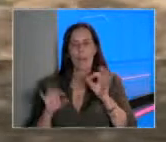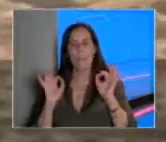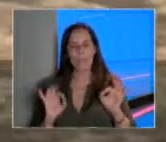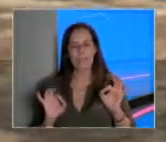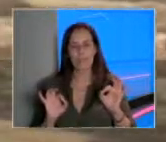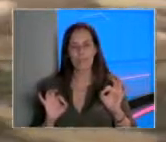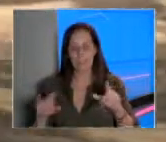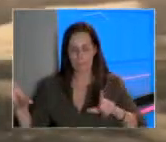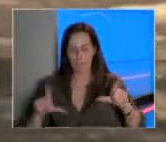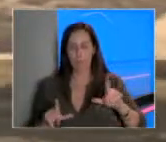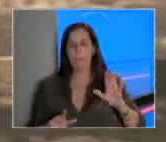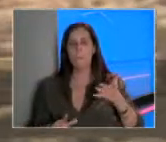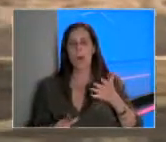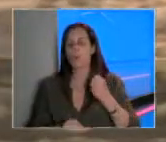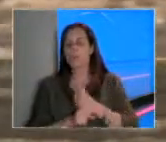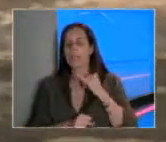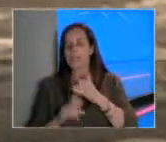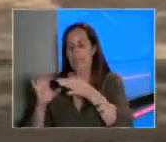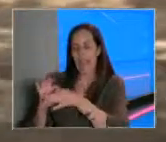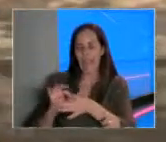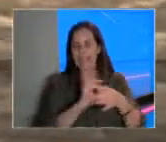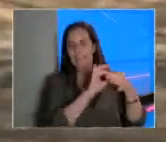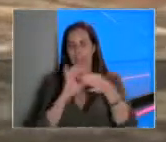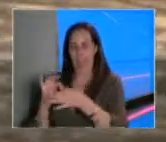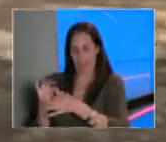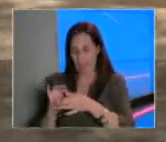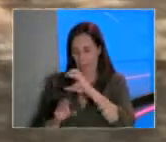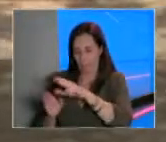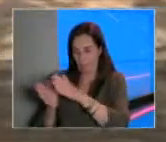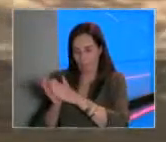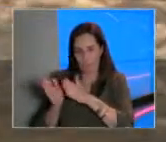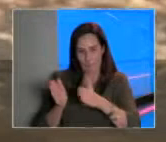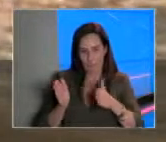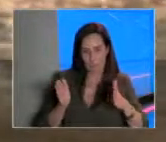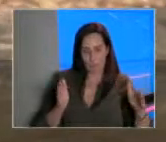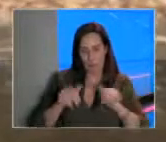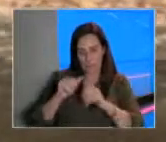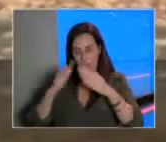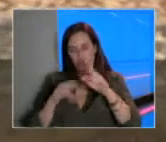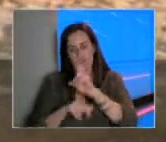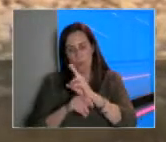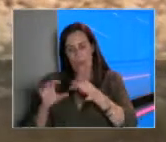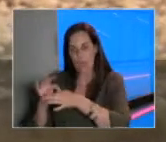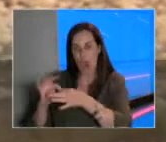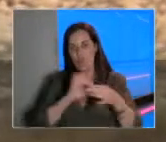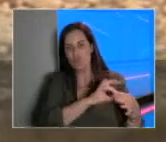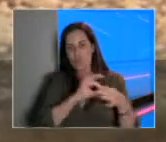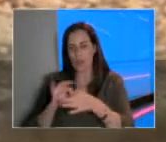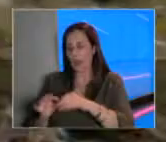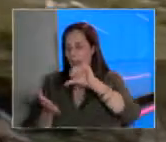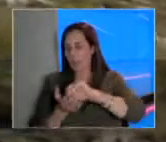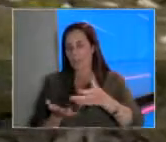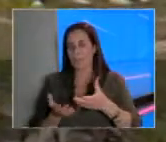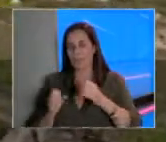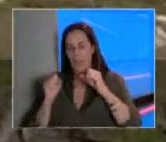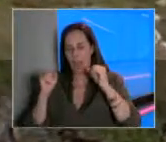בעצם, במפות האלה, מה מייצרים, איזה רצפים, האם הרצפים האלה שמייצרים, זה מחזק את ההתיישבות, זה שומר על קשר בין היישובים לערים,